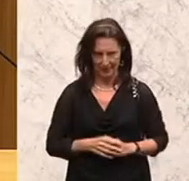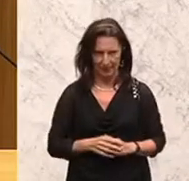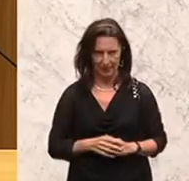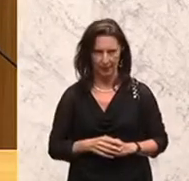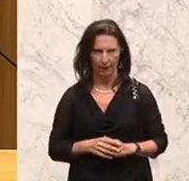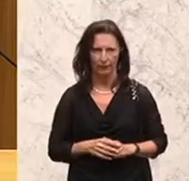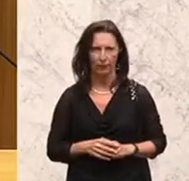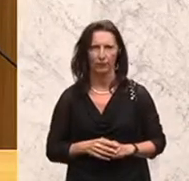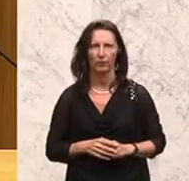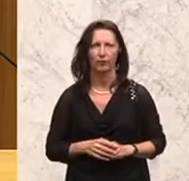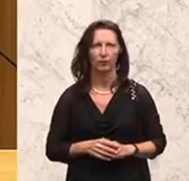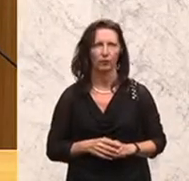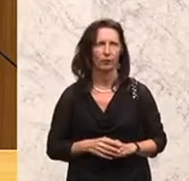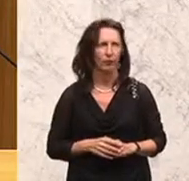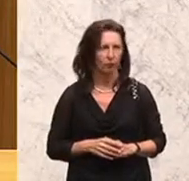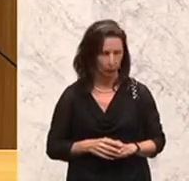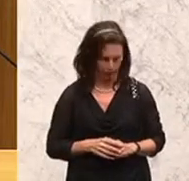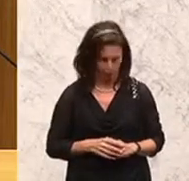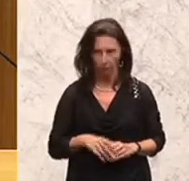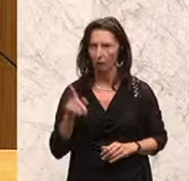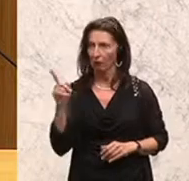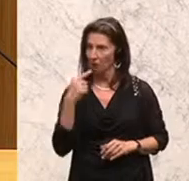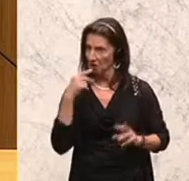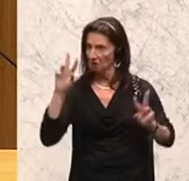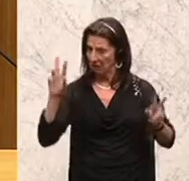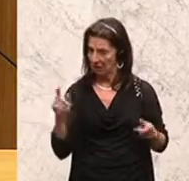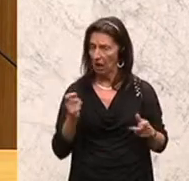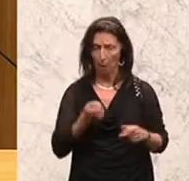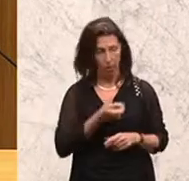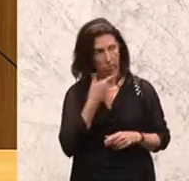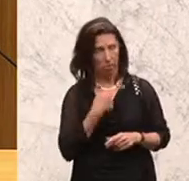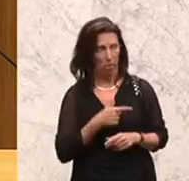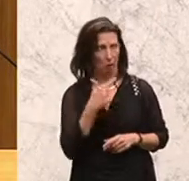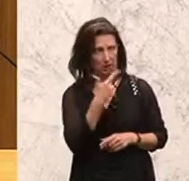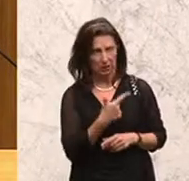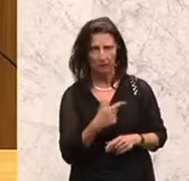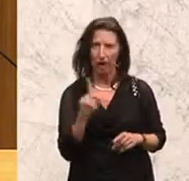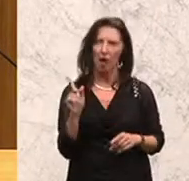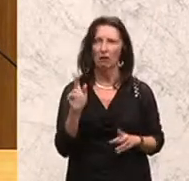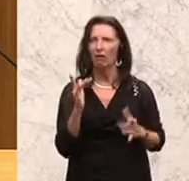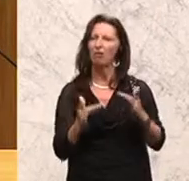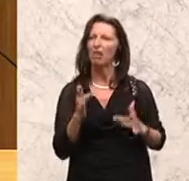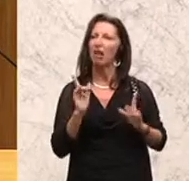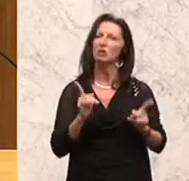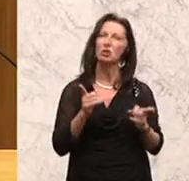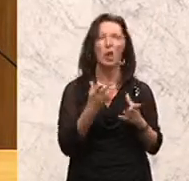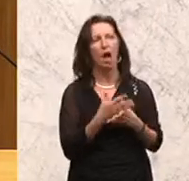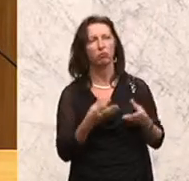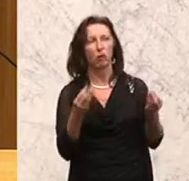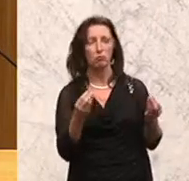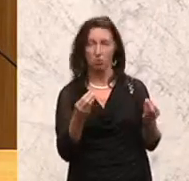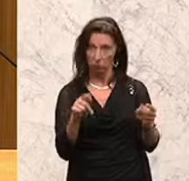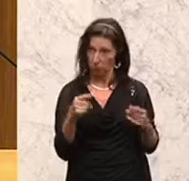Und wenn Sie von Dublin II sprechen und davon, dass man es nicht auflösen soll oder aufheben soll, was passiert denn